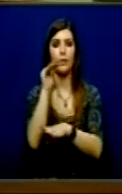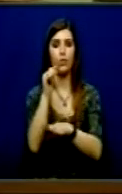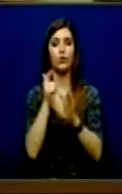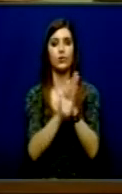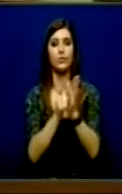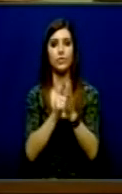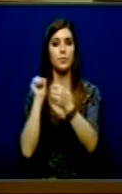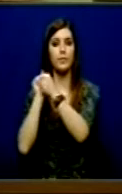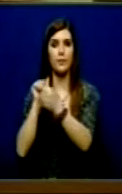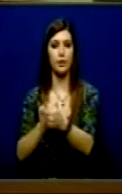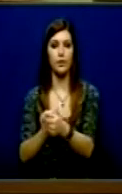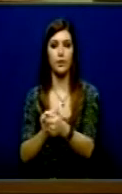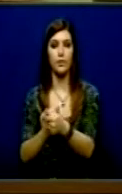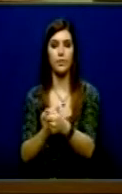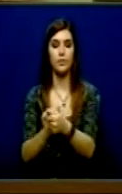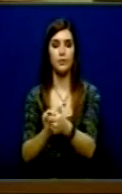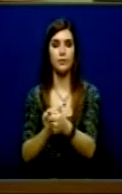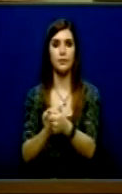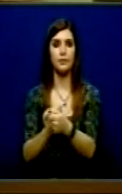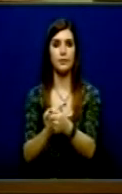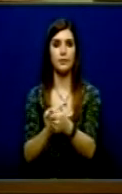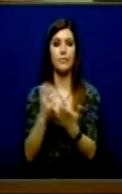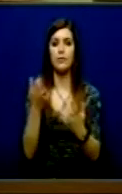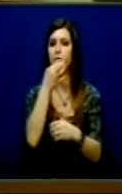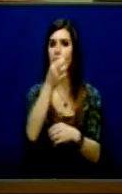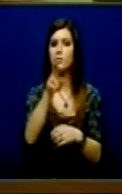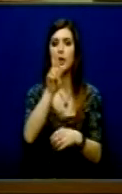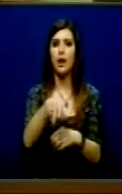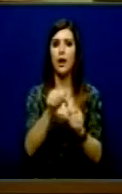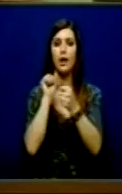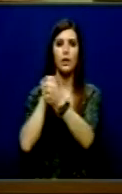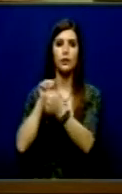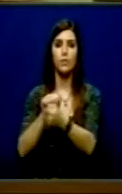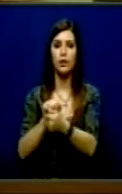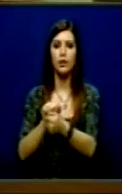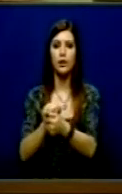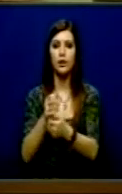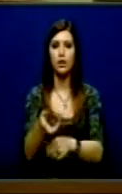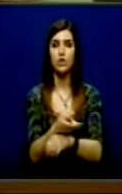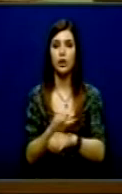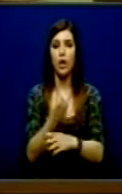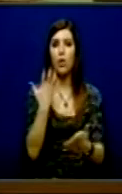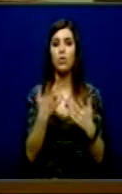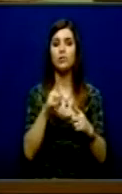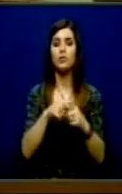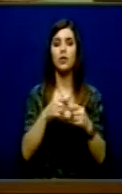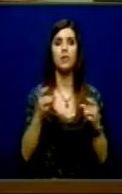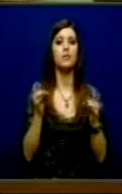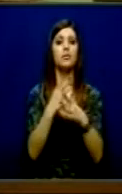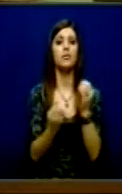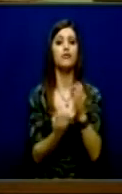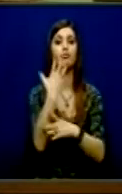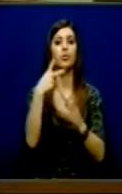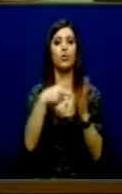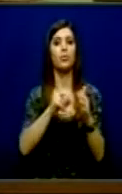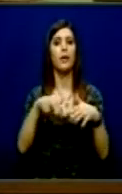caktuara historike. A ka histori ky vend apo ka lindur në vitin 2008 nga asgjëja? A